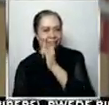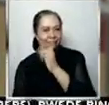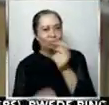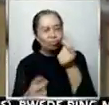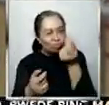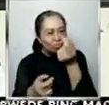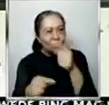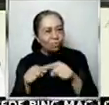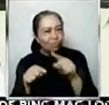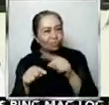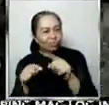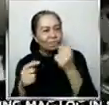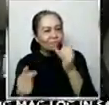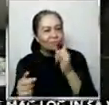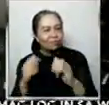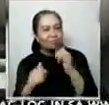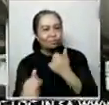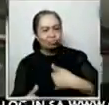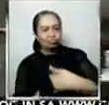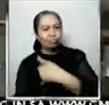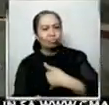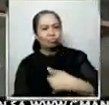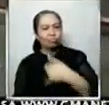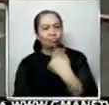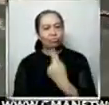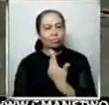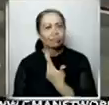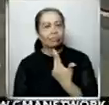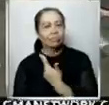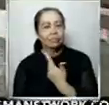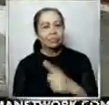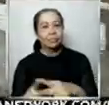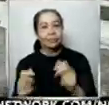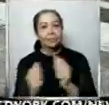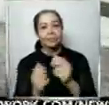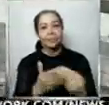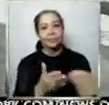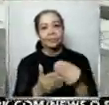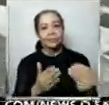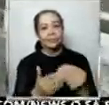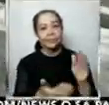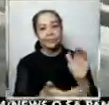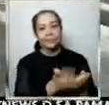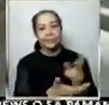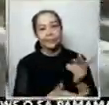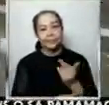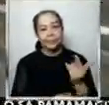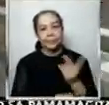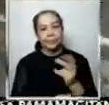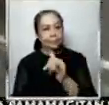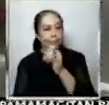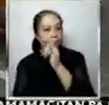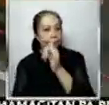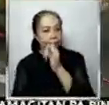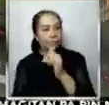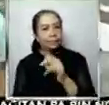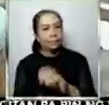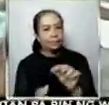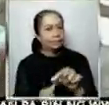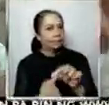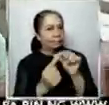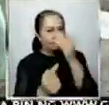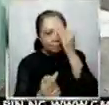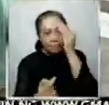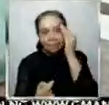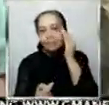tikim-tikim lang. Kami-kami lang, mga tatlo, ganun. Kasama rin sa mga pinamili ng mag-asawang ito, ang alak na special request ni